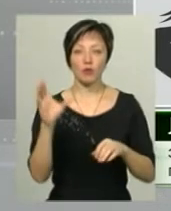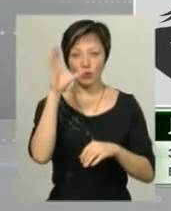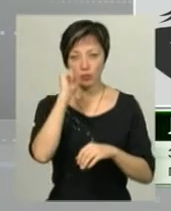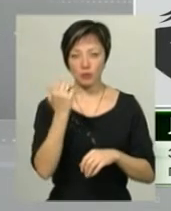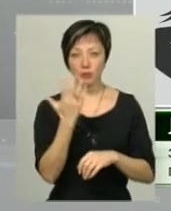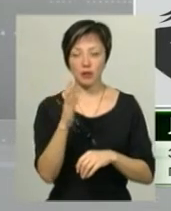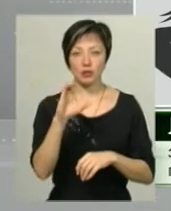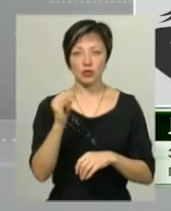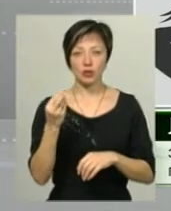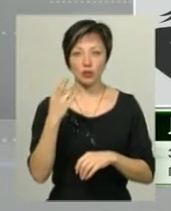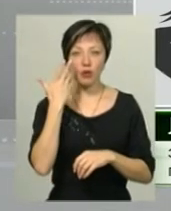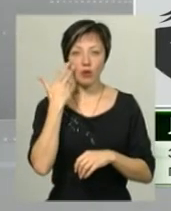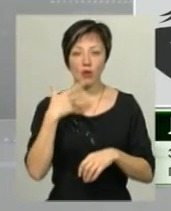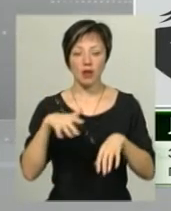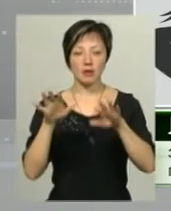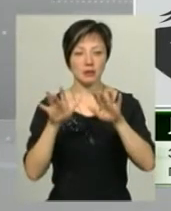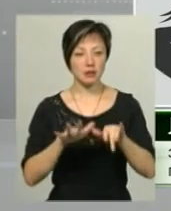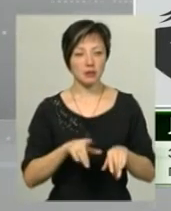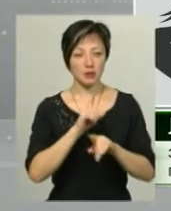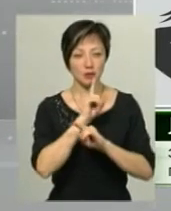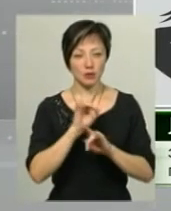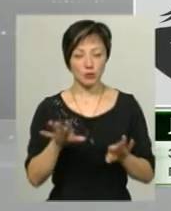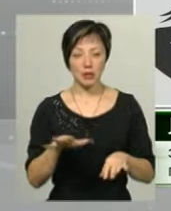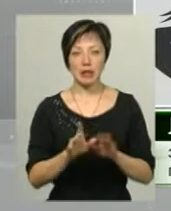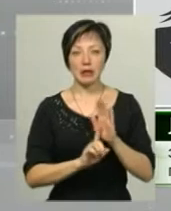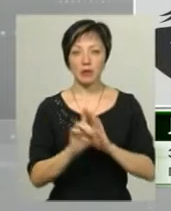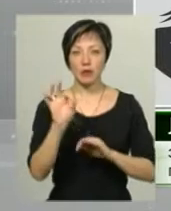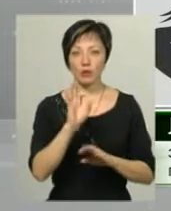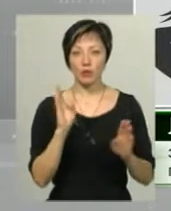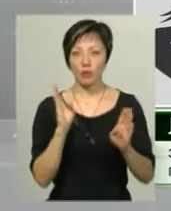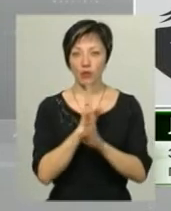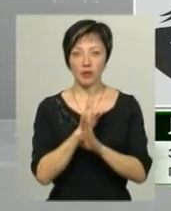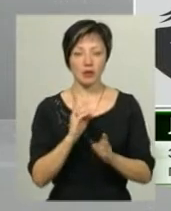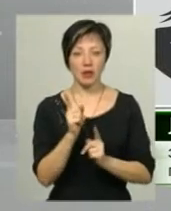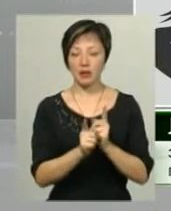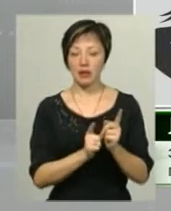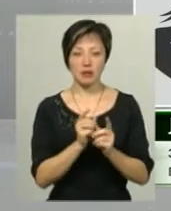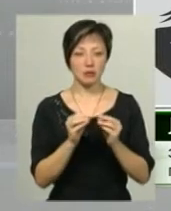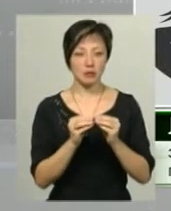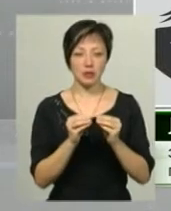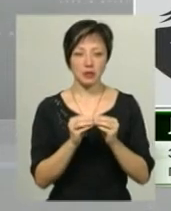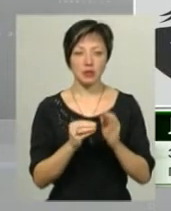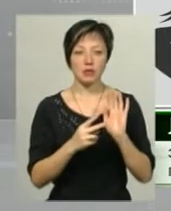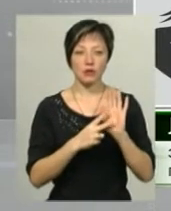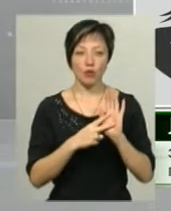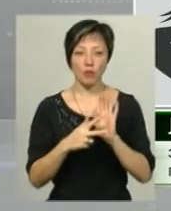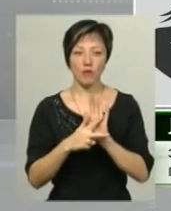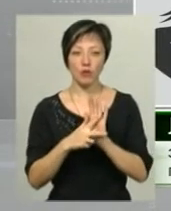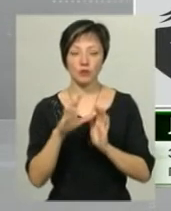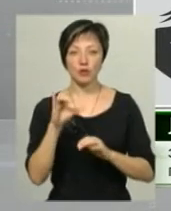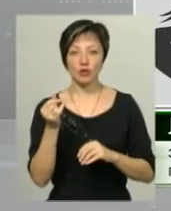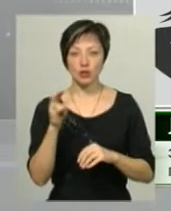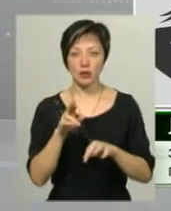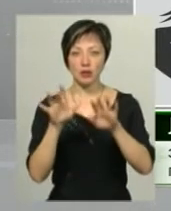5 січня, коли істотних опадів не очікуємо. Температура повітря суттєво не зміниться. Впродовж 7-8 січня